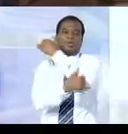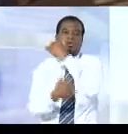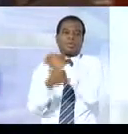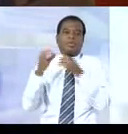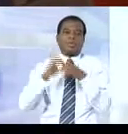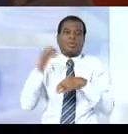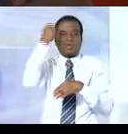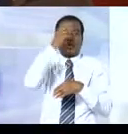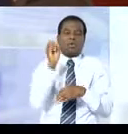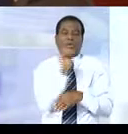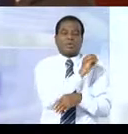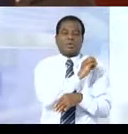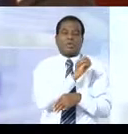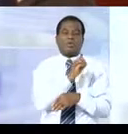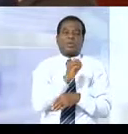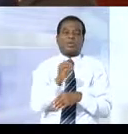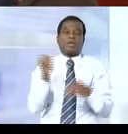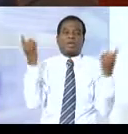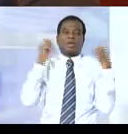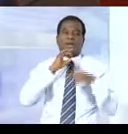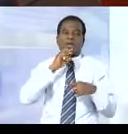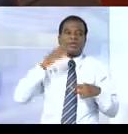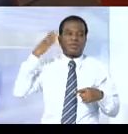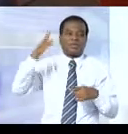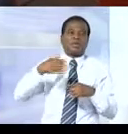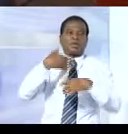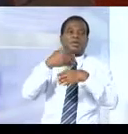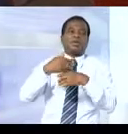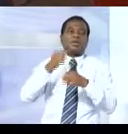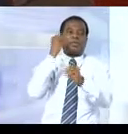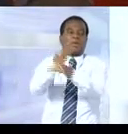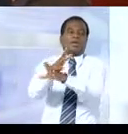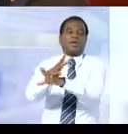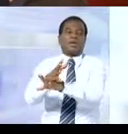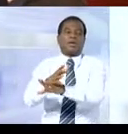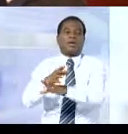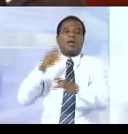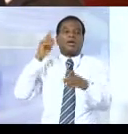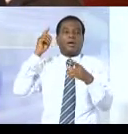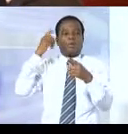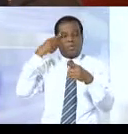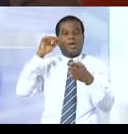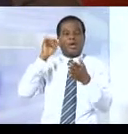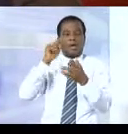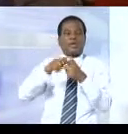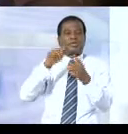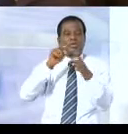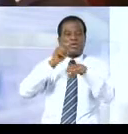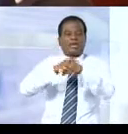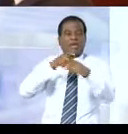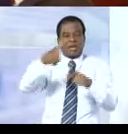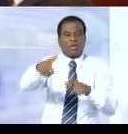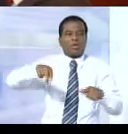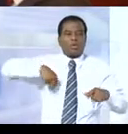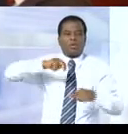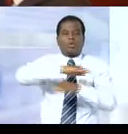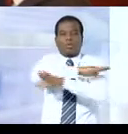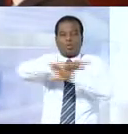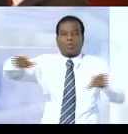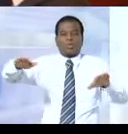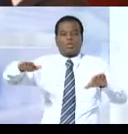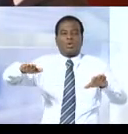la CEDEAO, dès lors qu'il sera mis en œuvre. À partir de ce moment, nous n'aurons plus